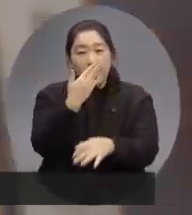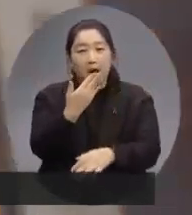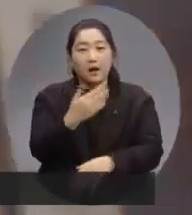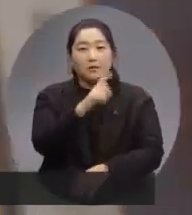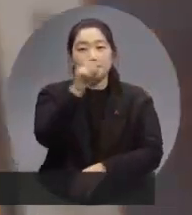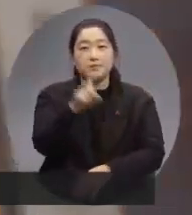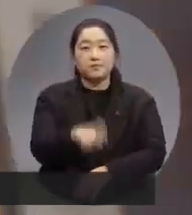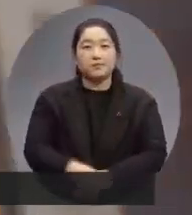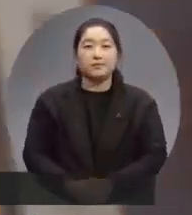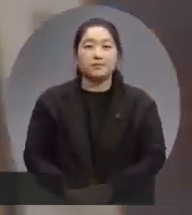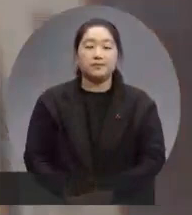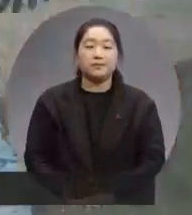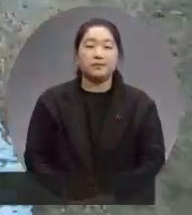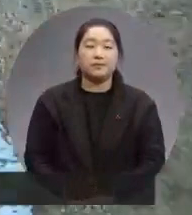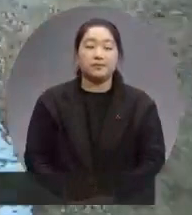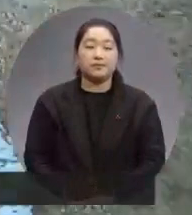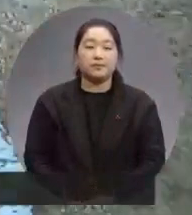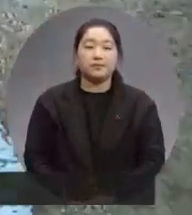기자입니다